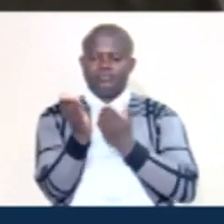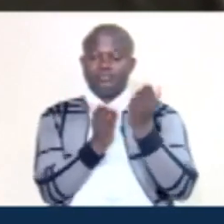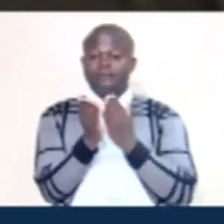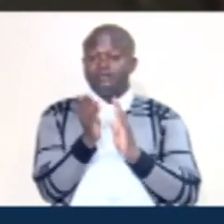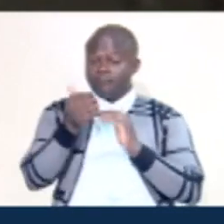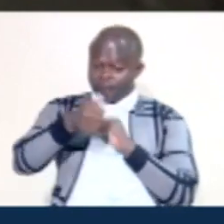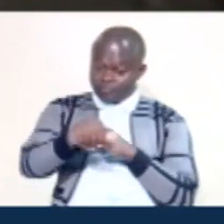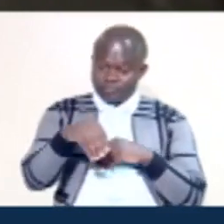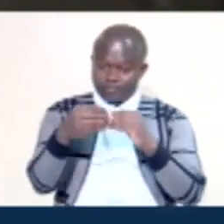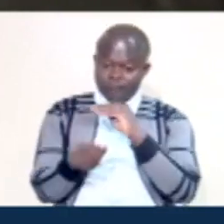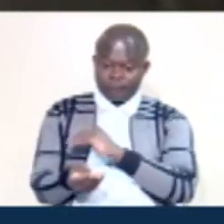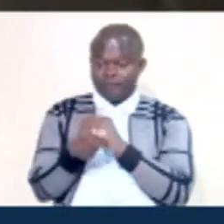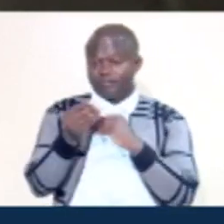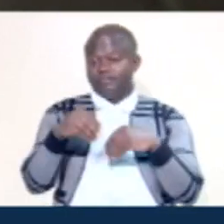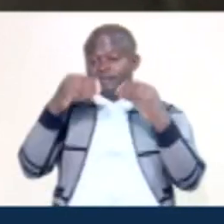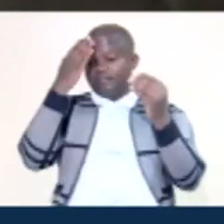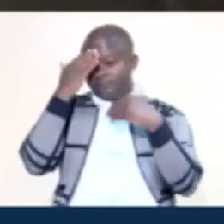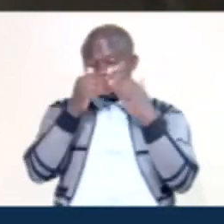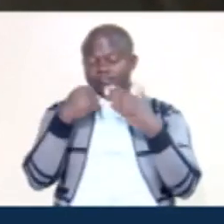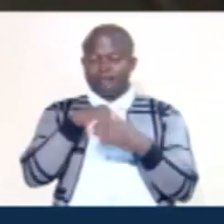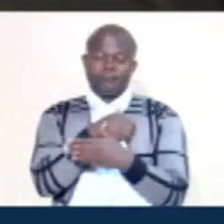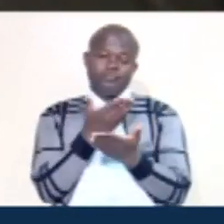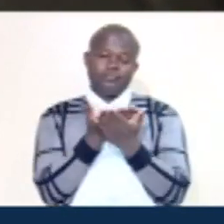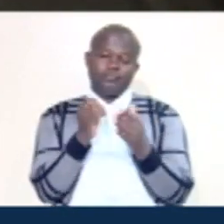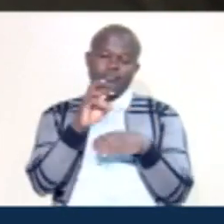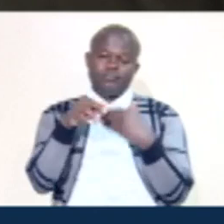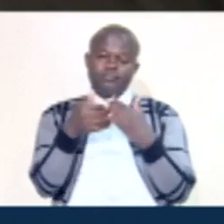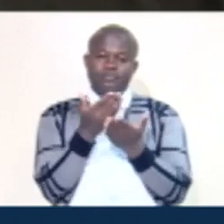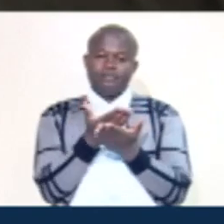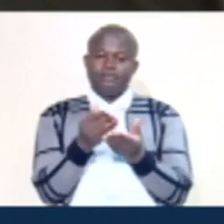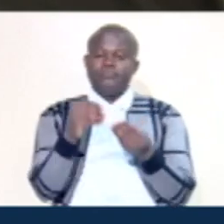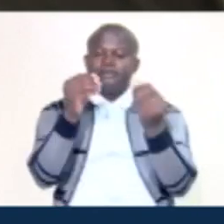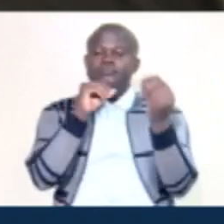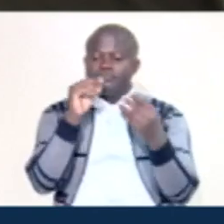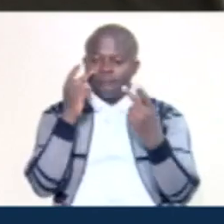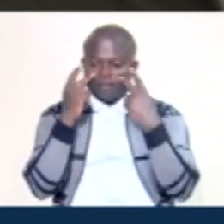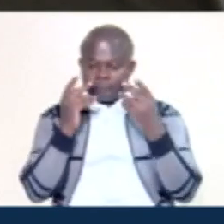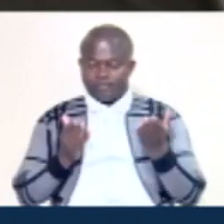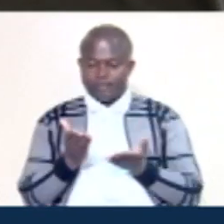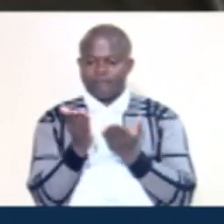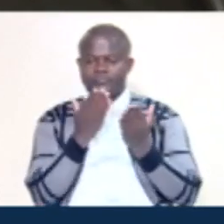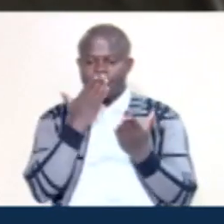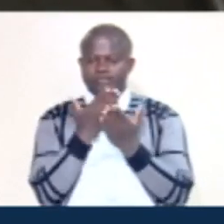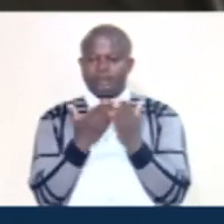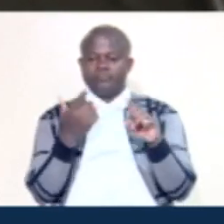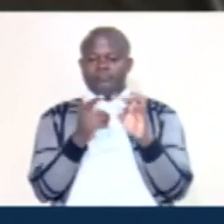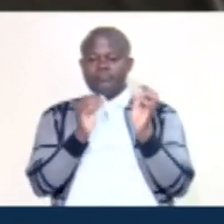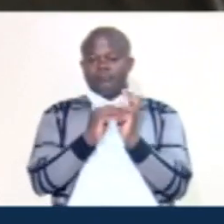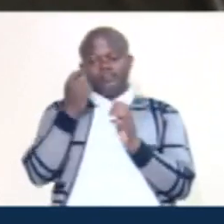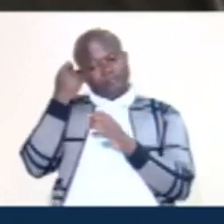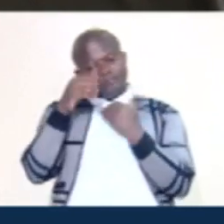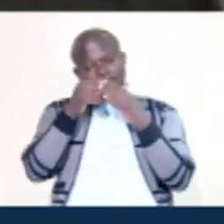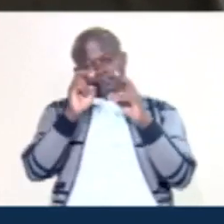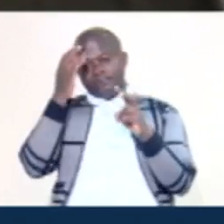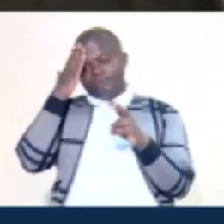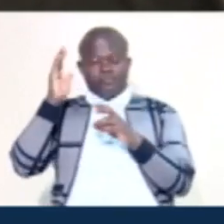akibwiriza agatanga ruswa yenda yitanze kubera ko bayimusabye cyangwa se yitanze kubera ko atabonye serivisi nziza ariko no kumva ko wamenye